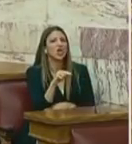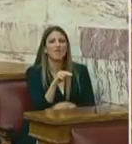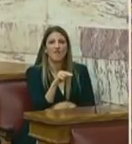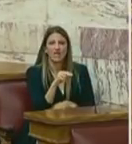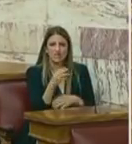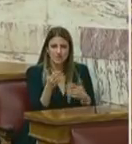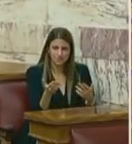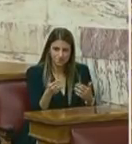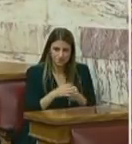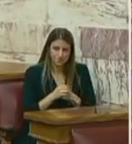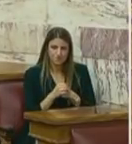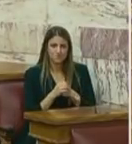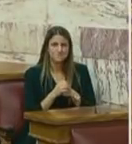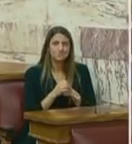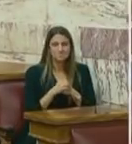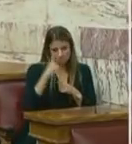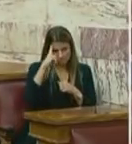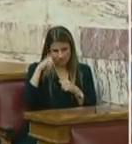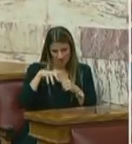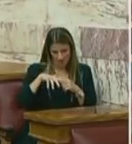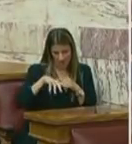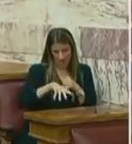Βρισκόμαστε λίγο πριν το τέλος,